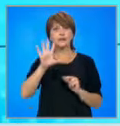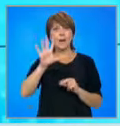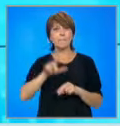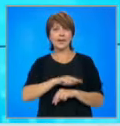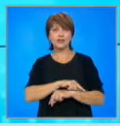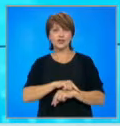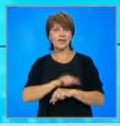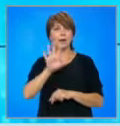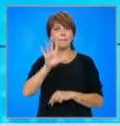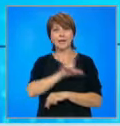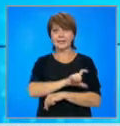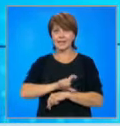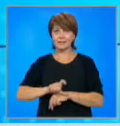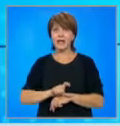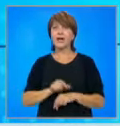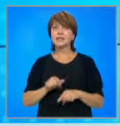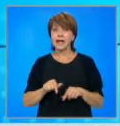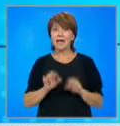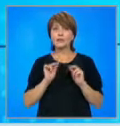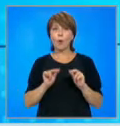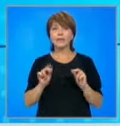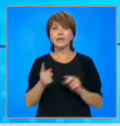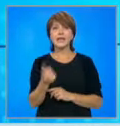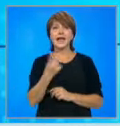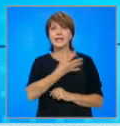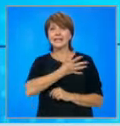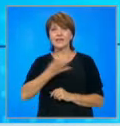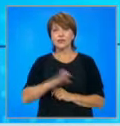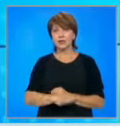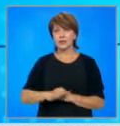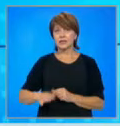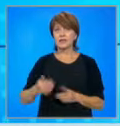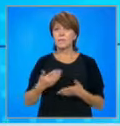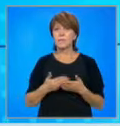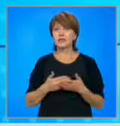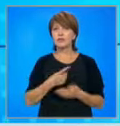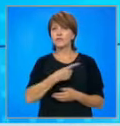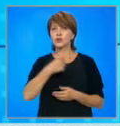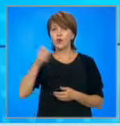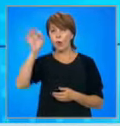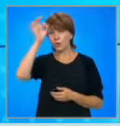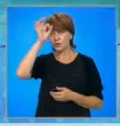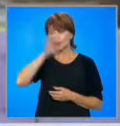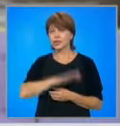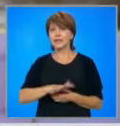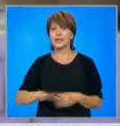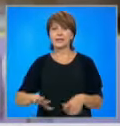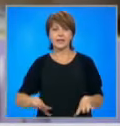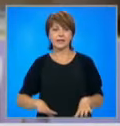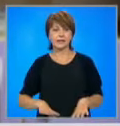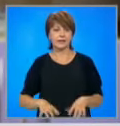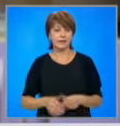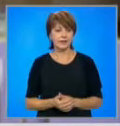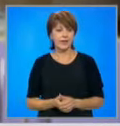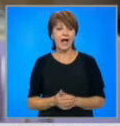седмици. До момента са обучени над 1900 деца в близо 100 училища и детски градини. Още от Цанка Николова.